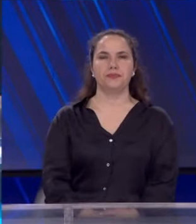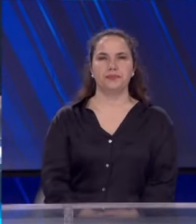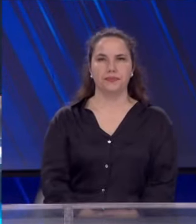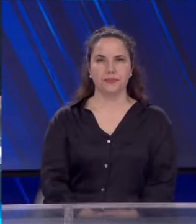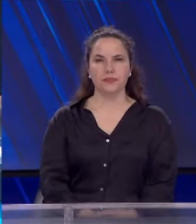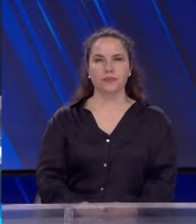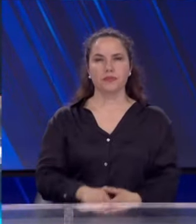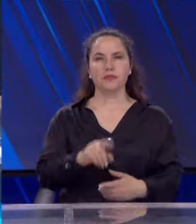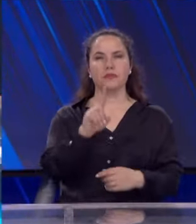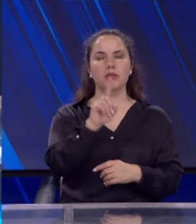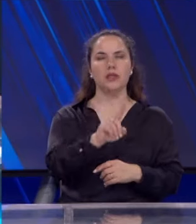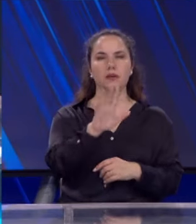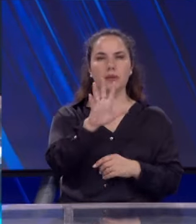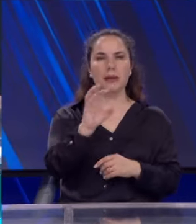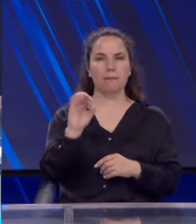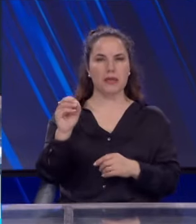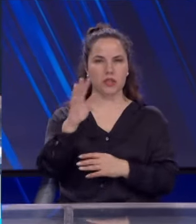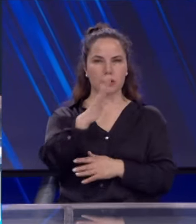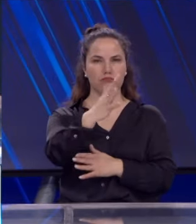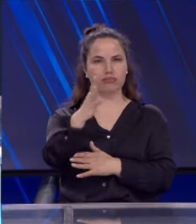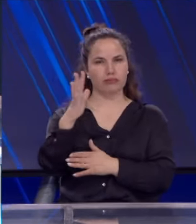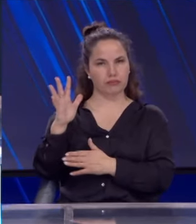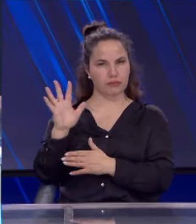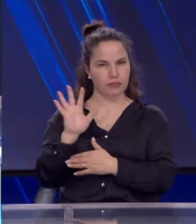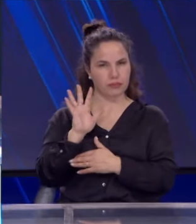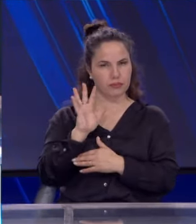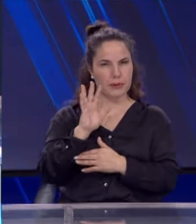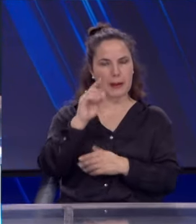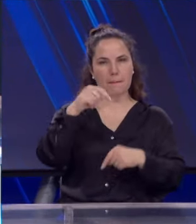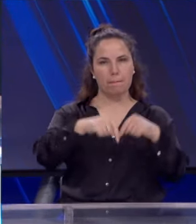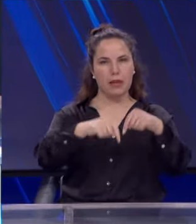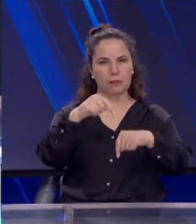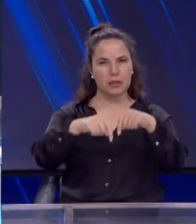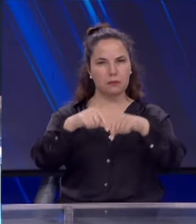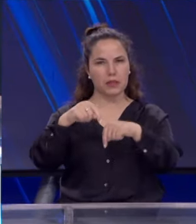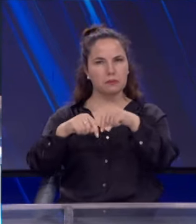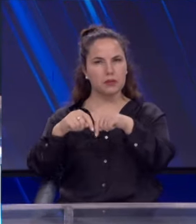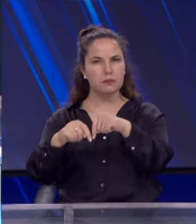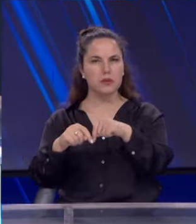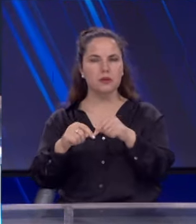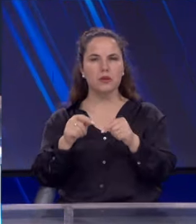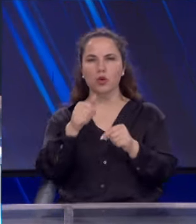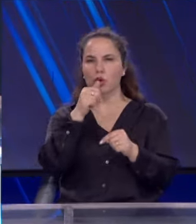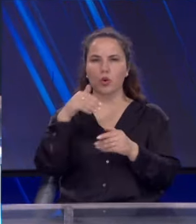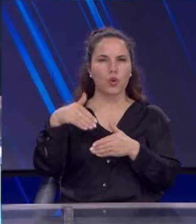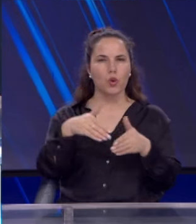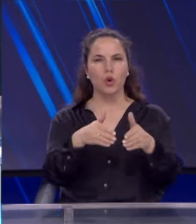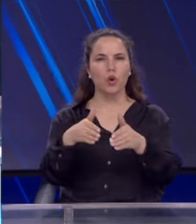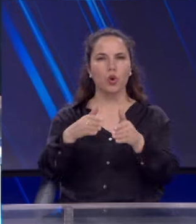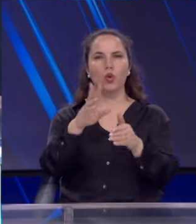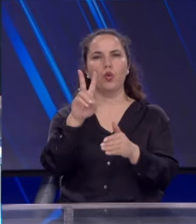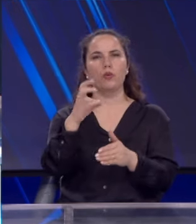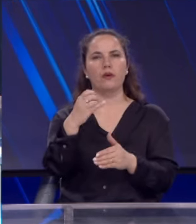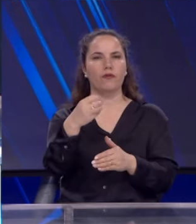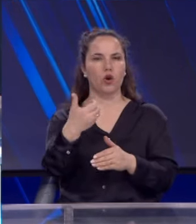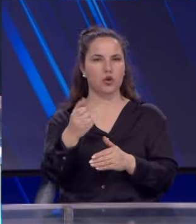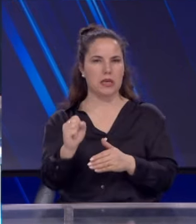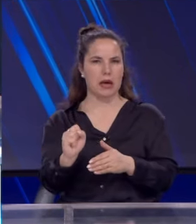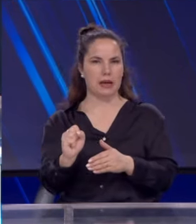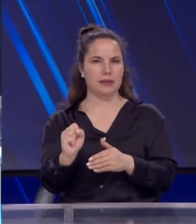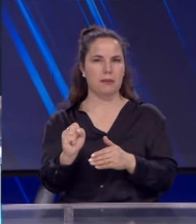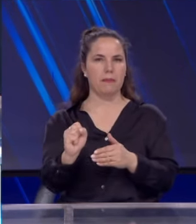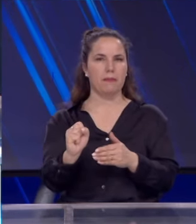1500 fidan janë mbjellë në brigjet e lumit të Vjosa në jug të vendit. Ato do t'i shërbejnë një vetëm mjedisit, por edhe parandalimit afat gjatë